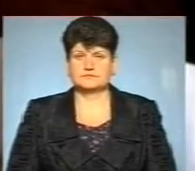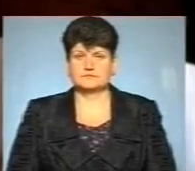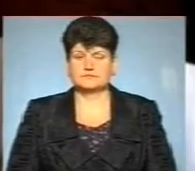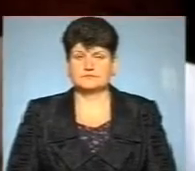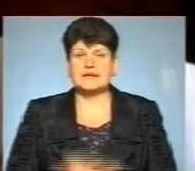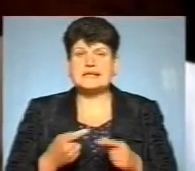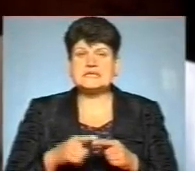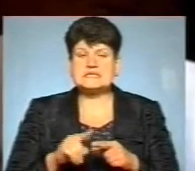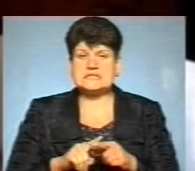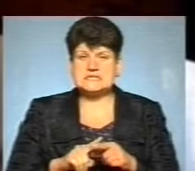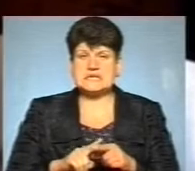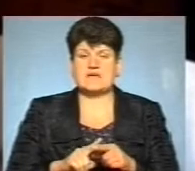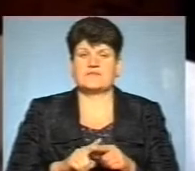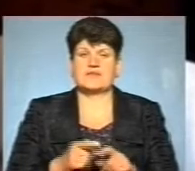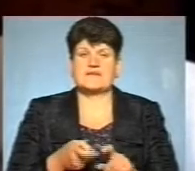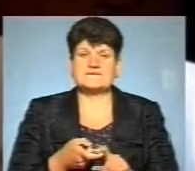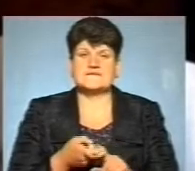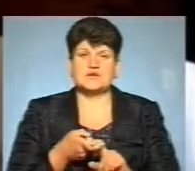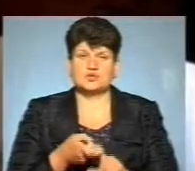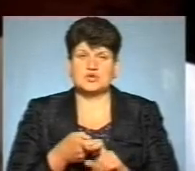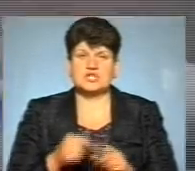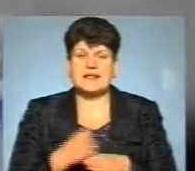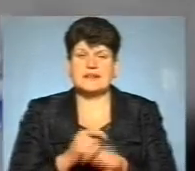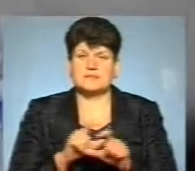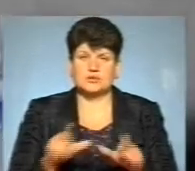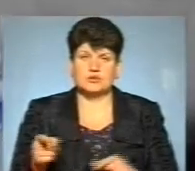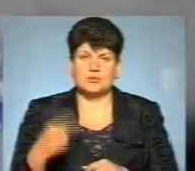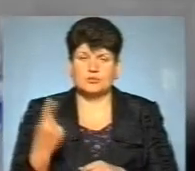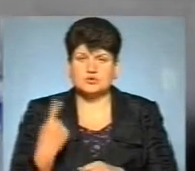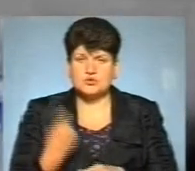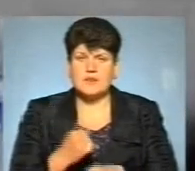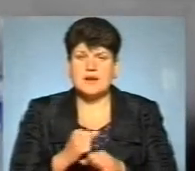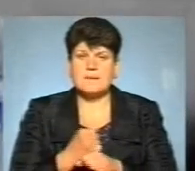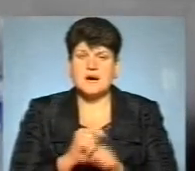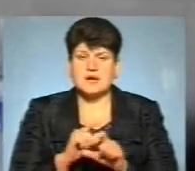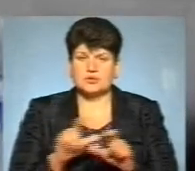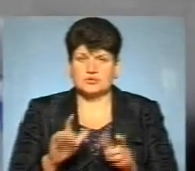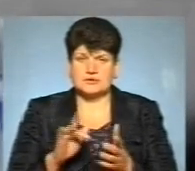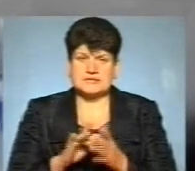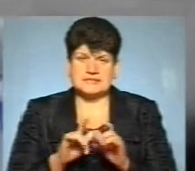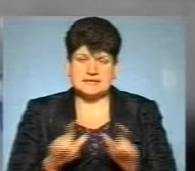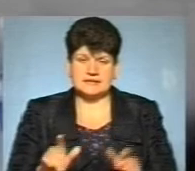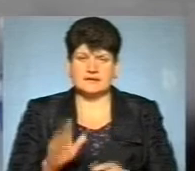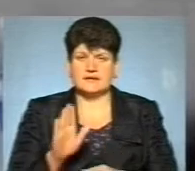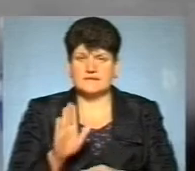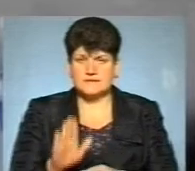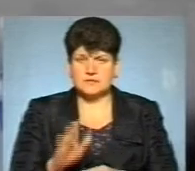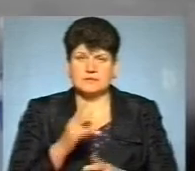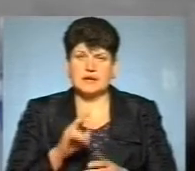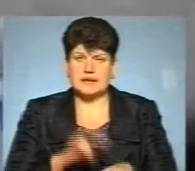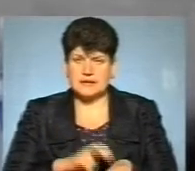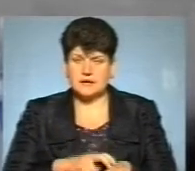Це вірусологічна лабораторія Тернопільського обласного лабораторного центру. Лікарка-вірусолог Уляна Ільницька